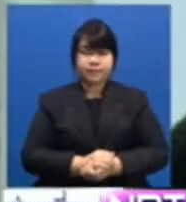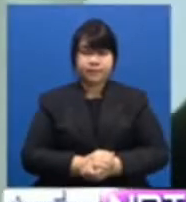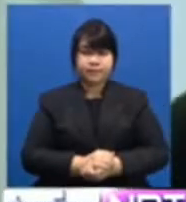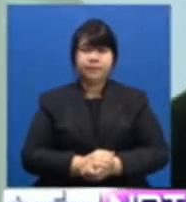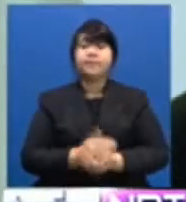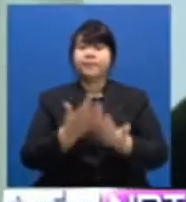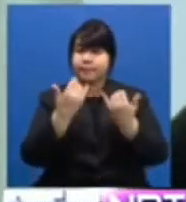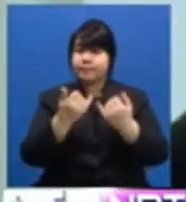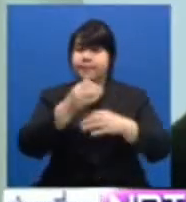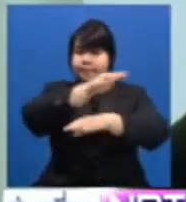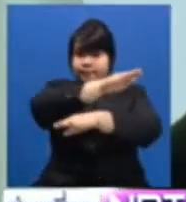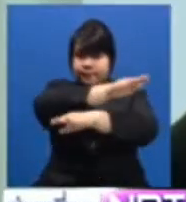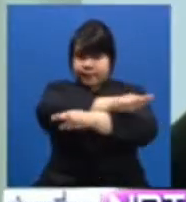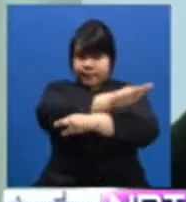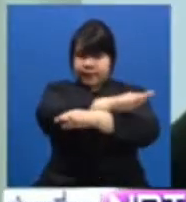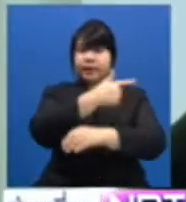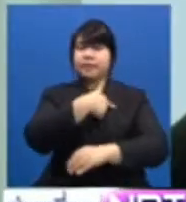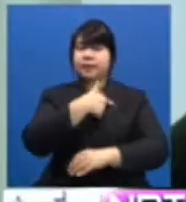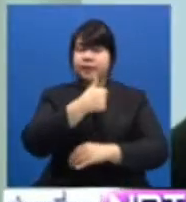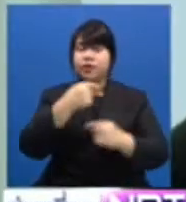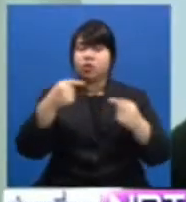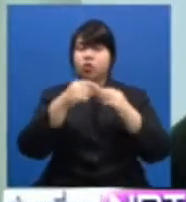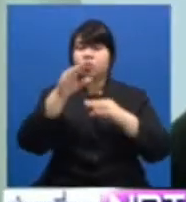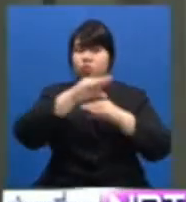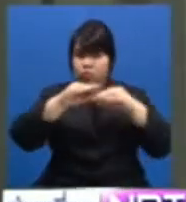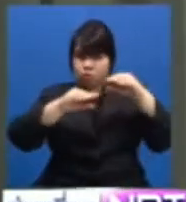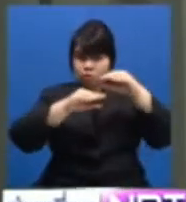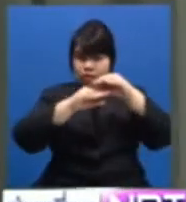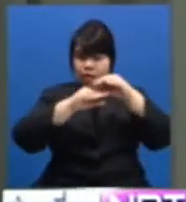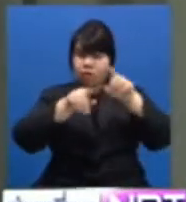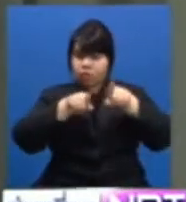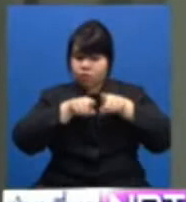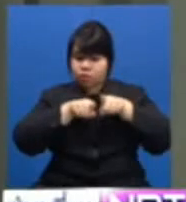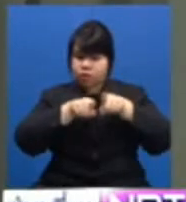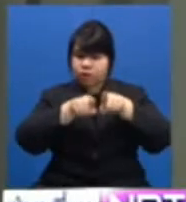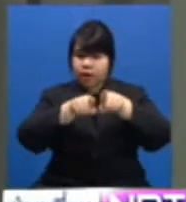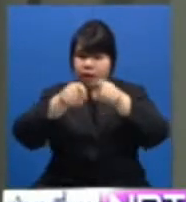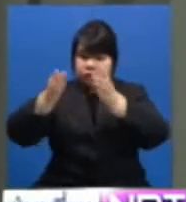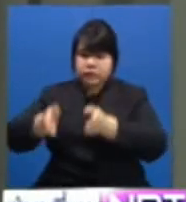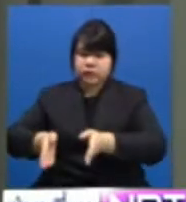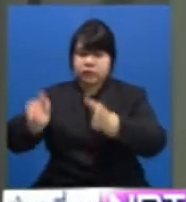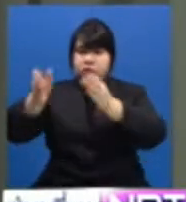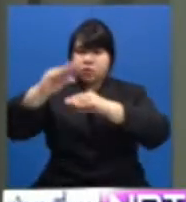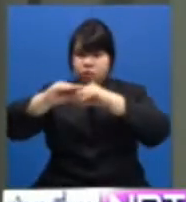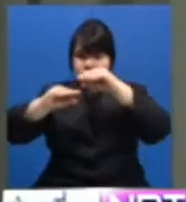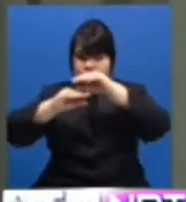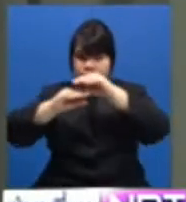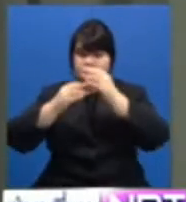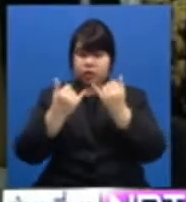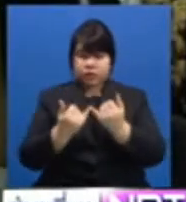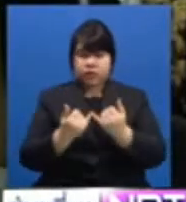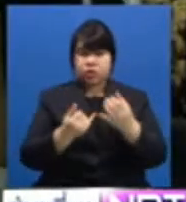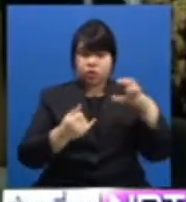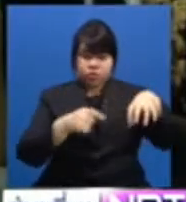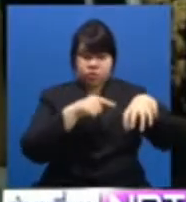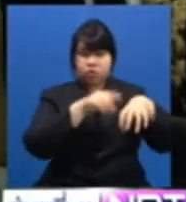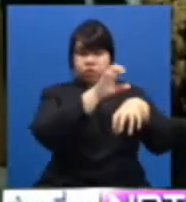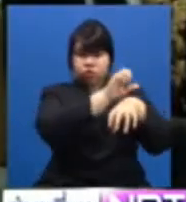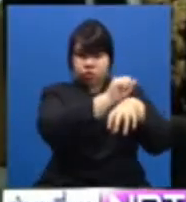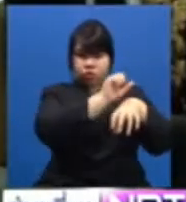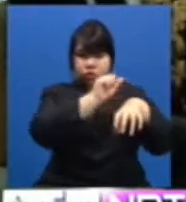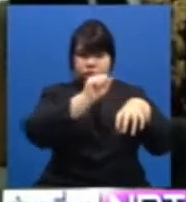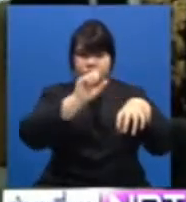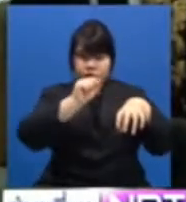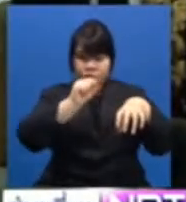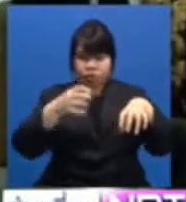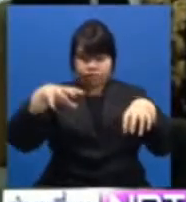สี่แยกใจดีโครงการคู่ขนานกับอรยะสถาปัตย์ซึ่งสำนักงานกองทุนสนับสนุนการสร้างเสริมสุขภาพหรือสสส.